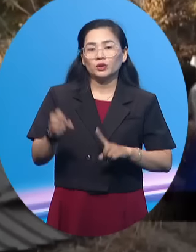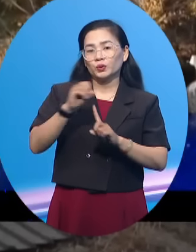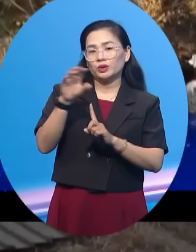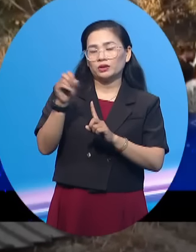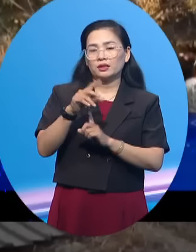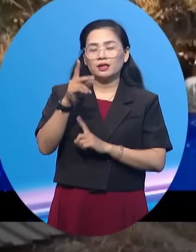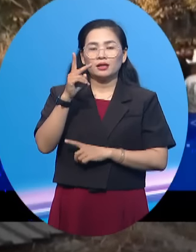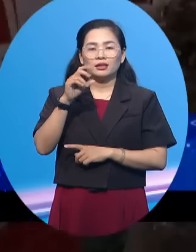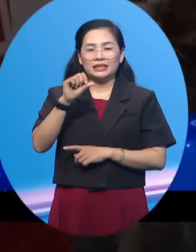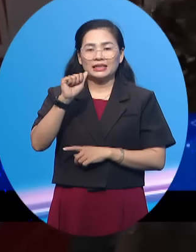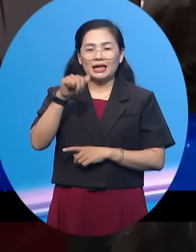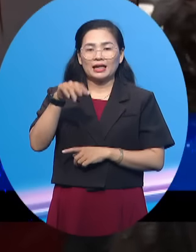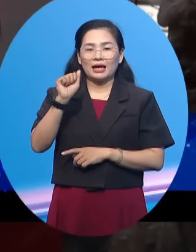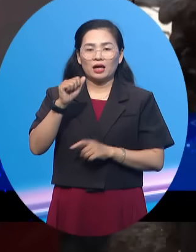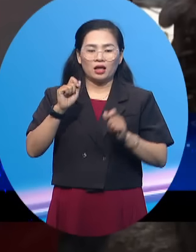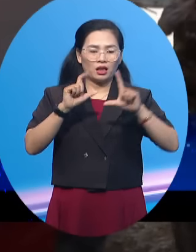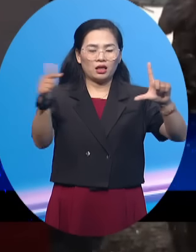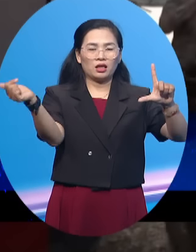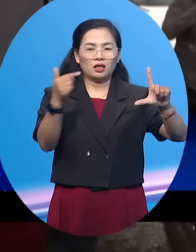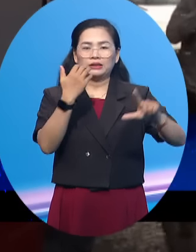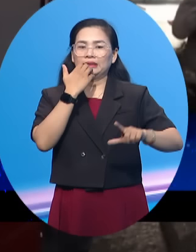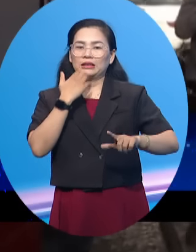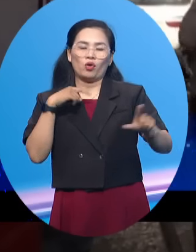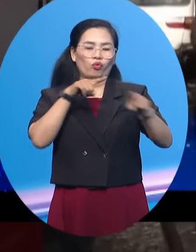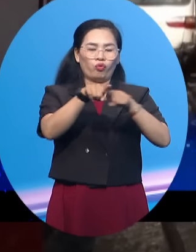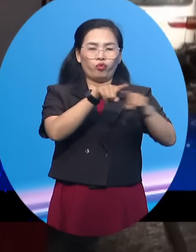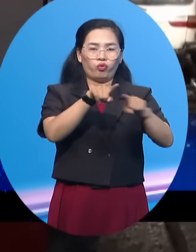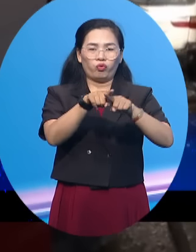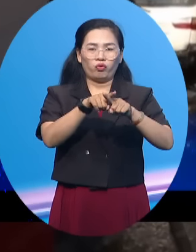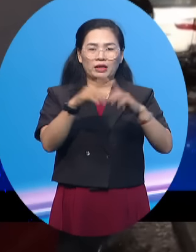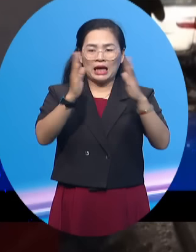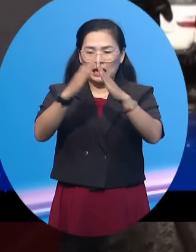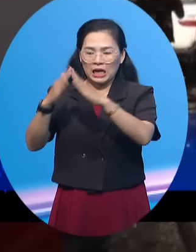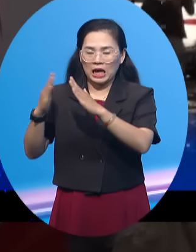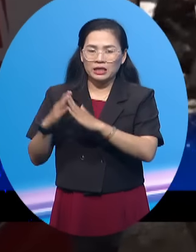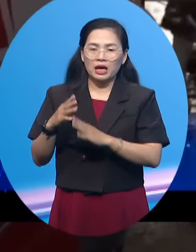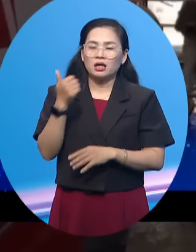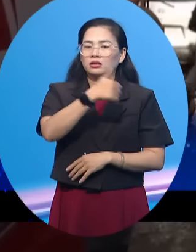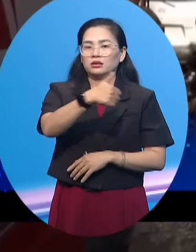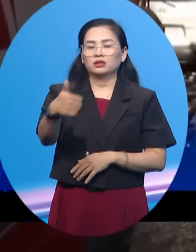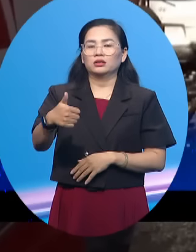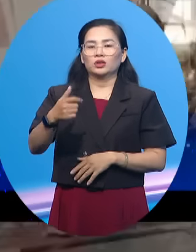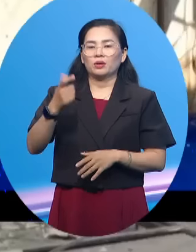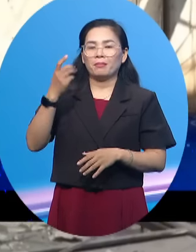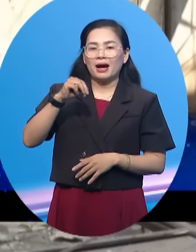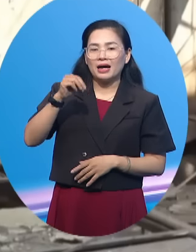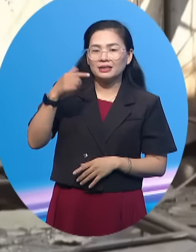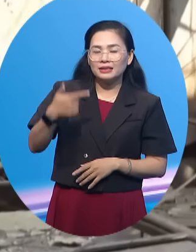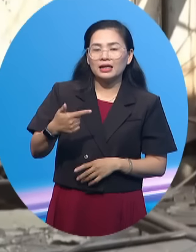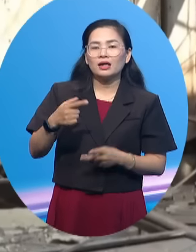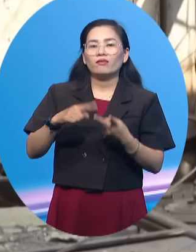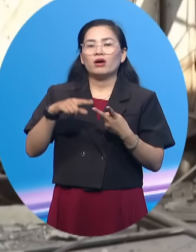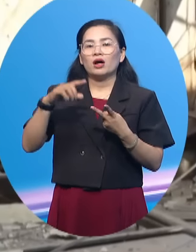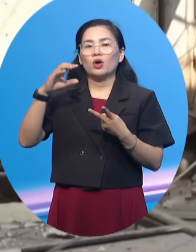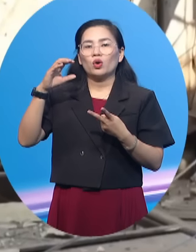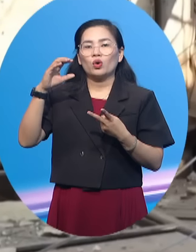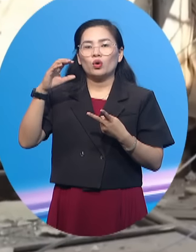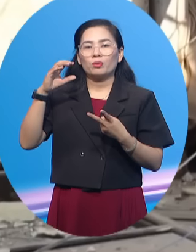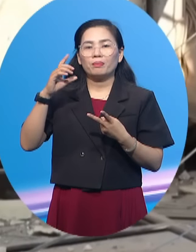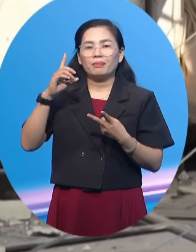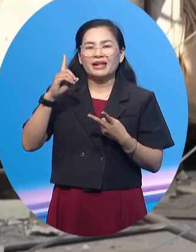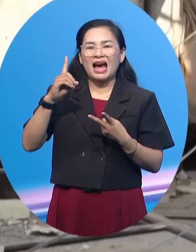Theo hãng tin Sana, cuộc tấn công do Israel tiến hành nhằm vào nhiều tòa nhà dân sự tại các quận Maye và Kutsaya, khu vực ngoại